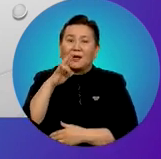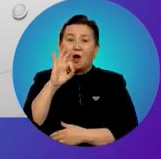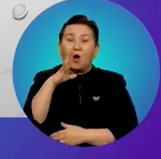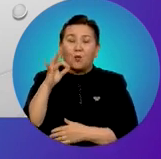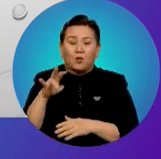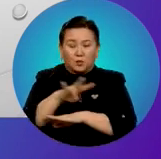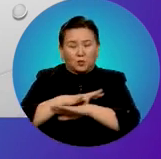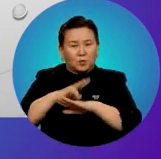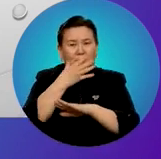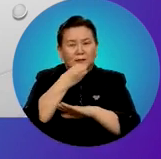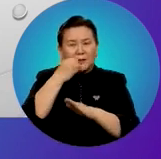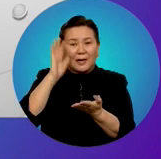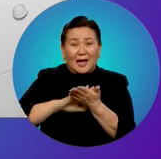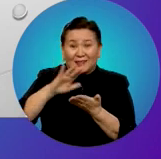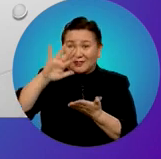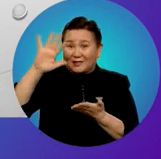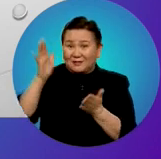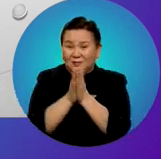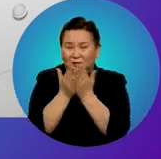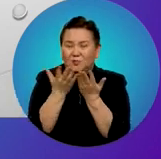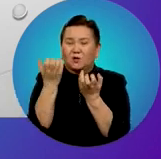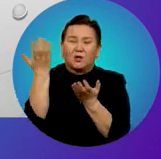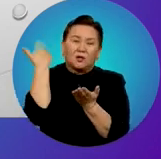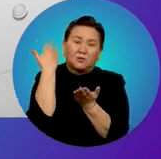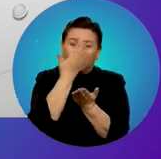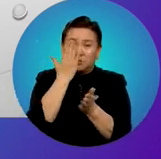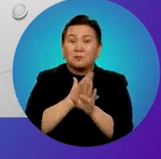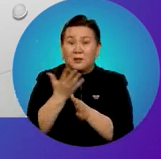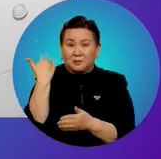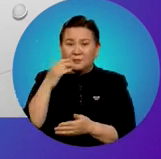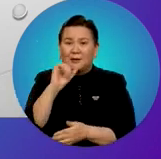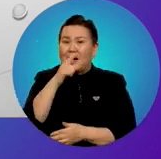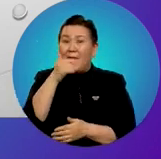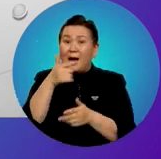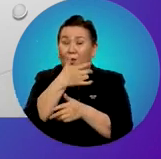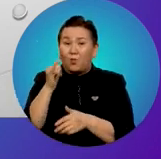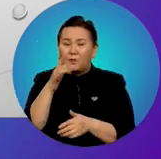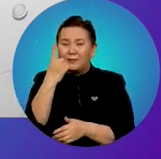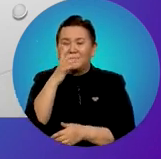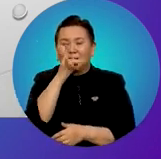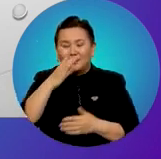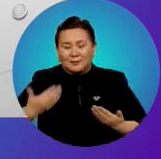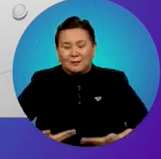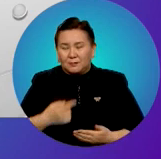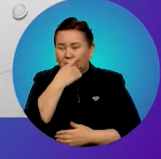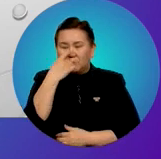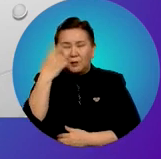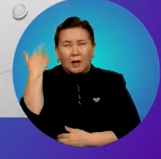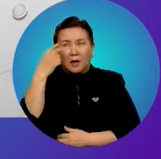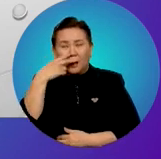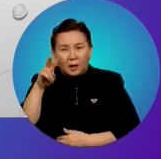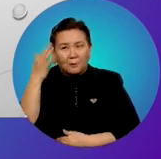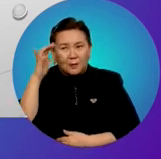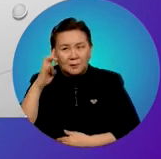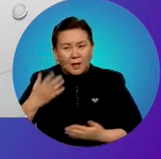усны магтаа болсон алдартай зохиолыг нь олон удаа уншсан. Ингээд агуу хөтгтийн нэгэн насны амьдралыг нүдэнд харагдтал